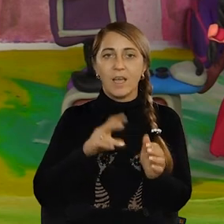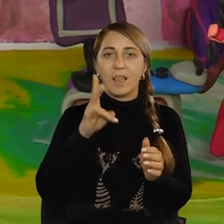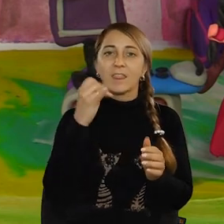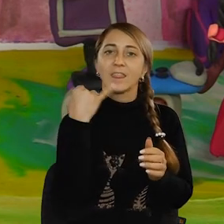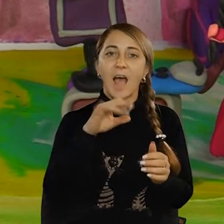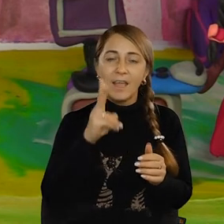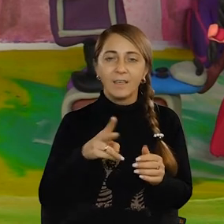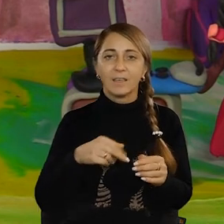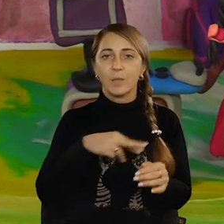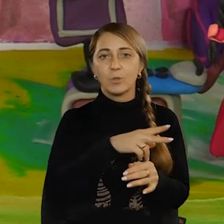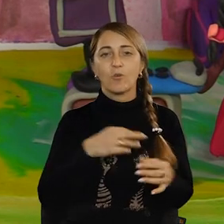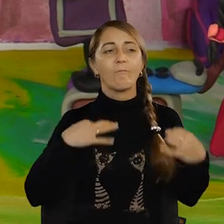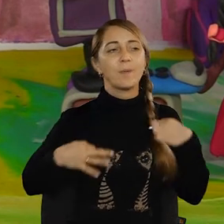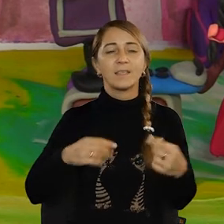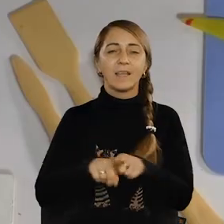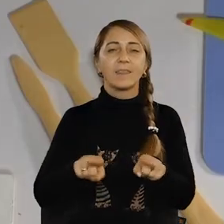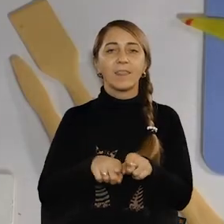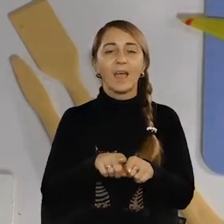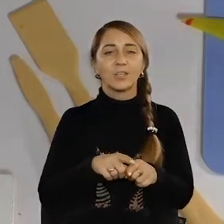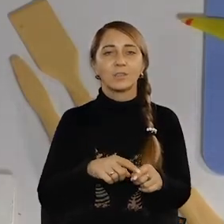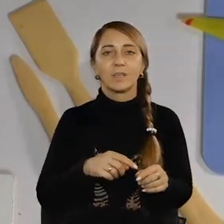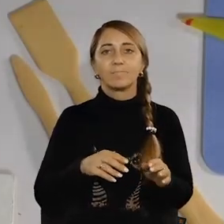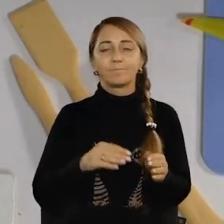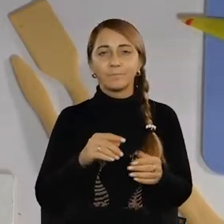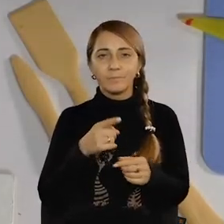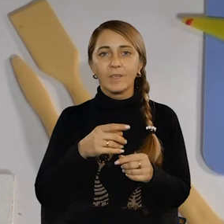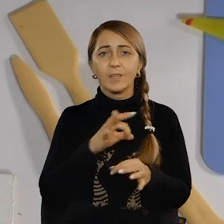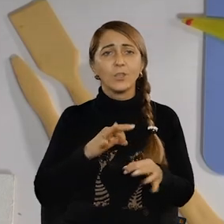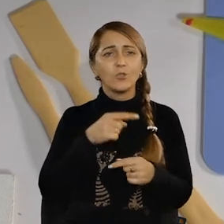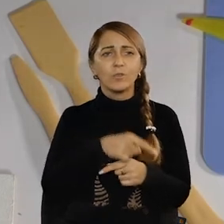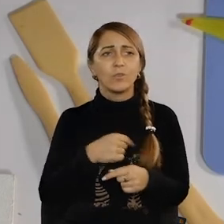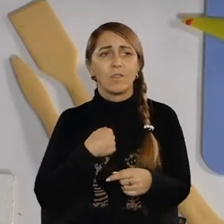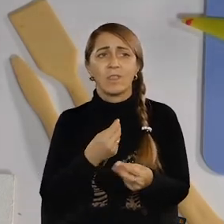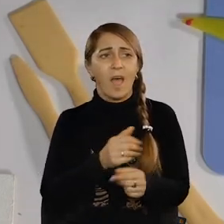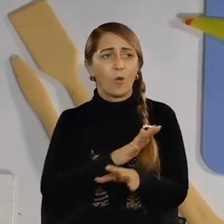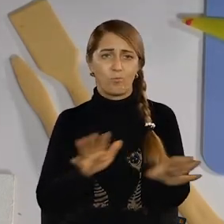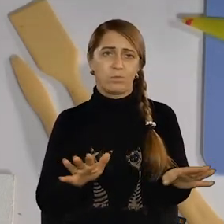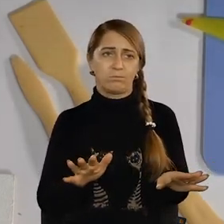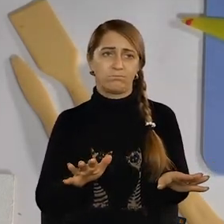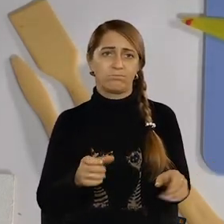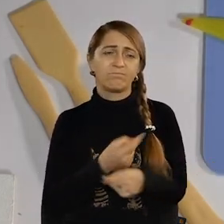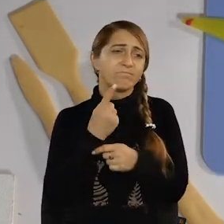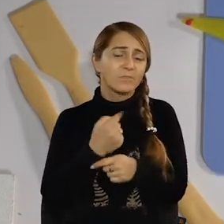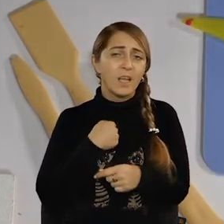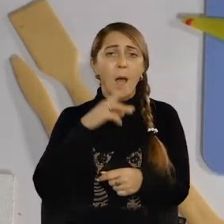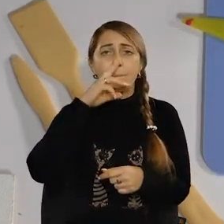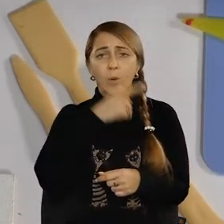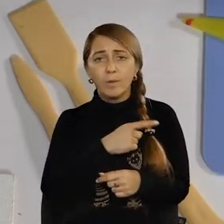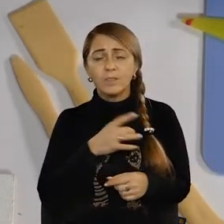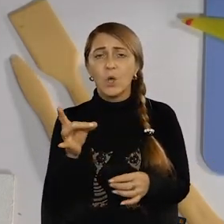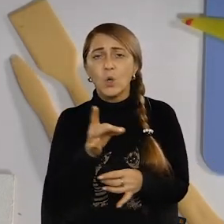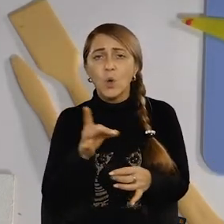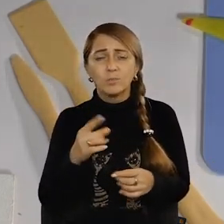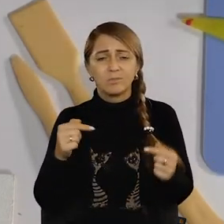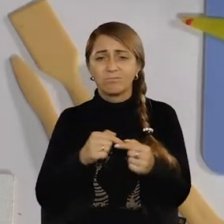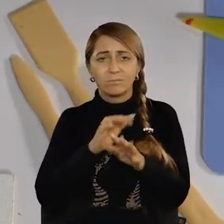теж пішов до примірочної. Але, як виявилося, нічого з цього я не купив, бо помилився з розмірами.